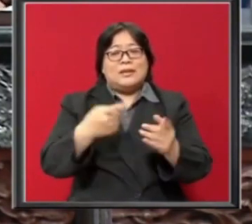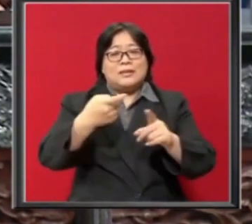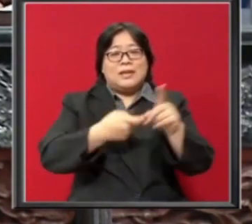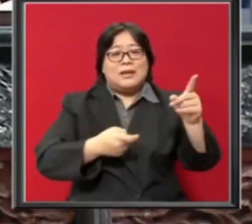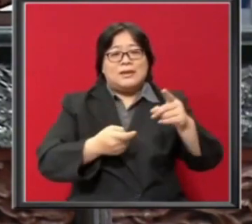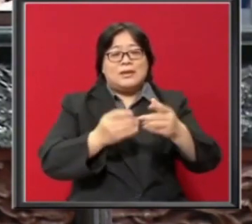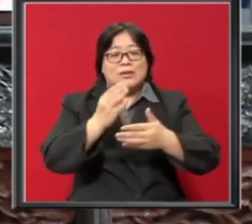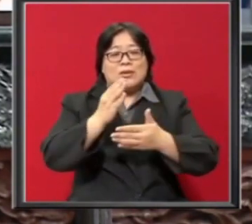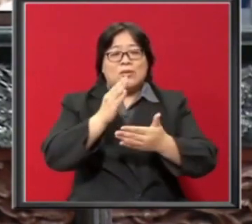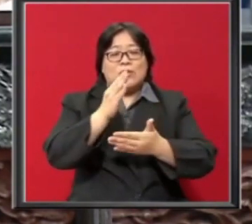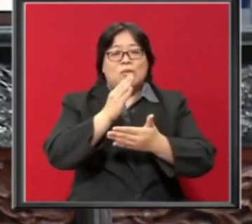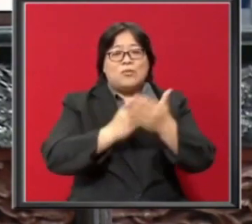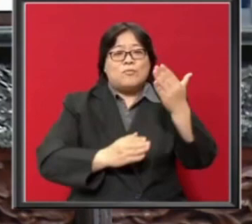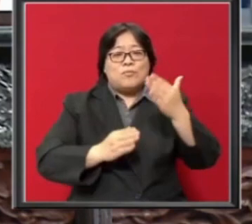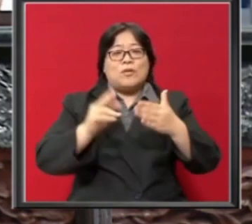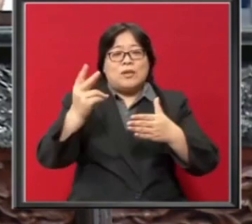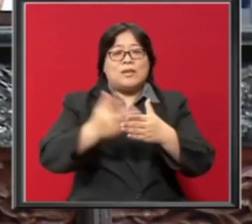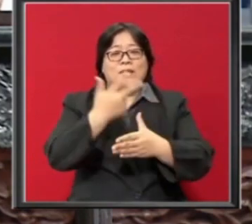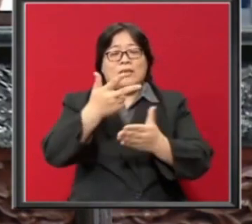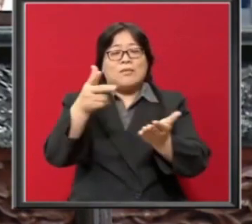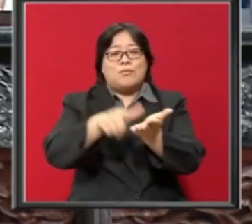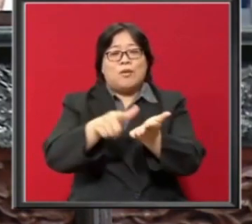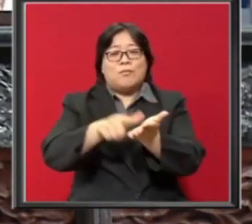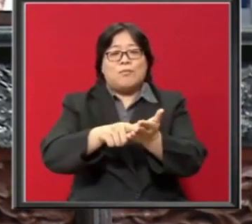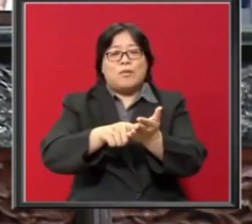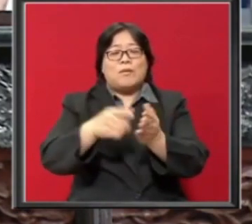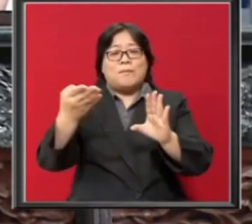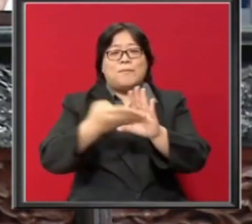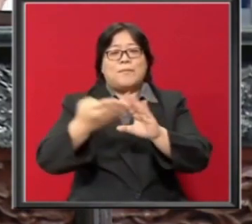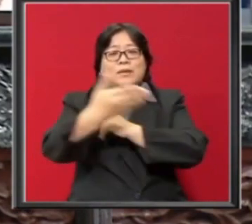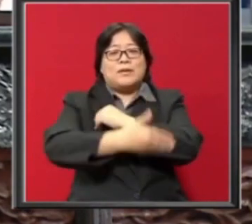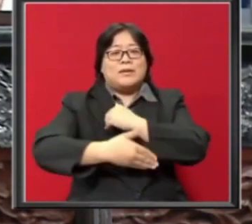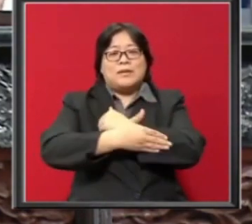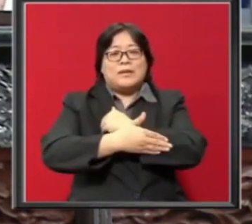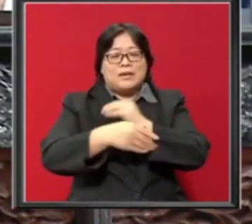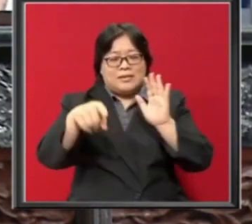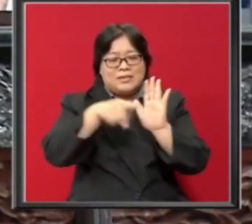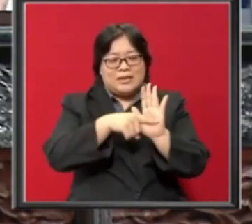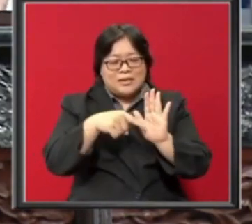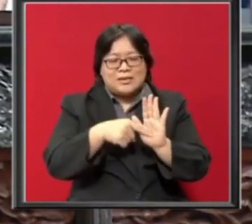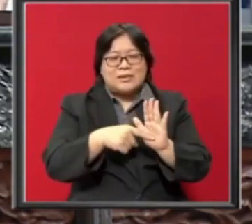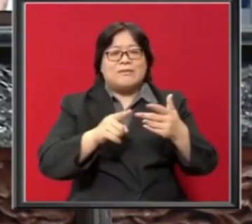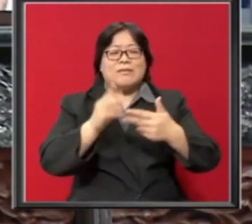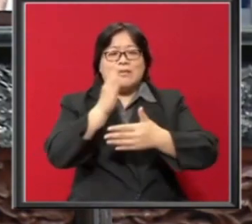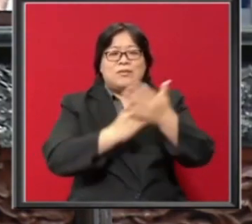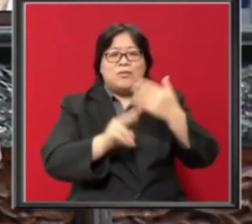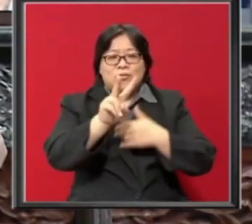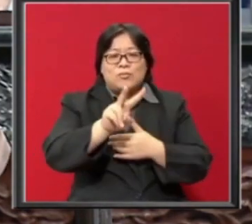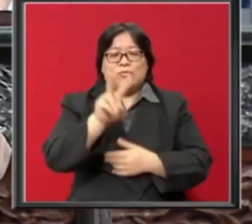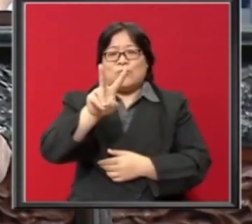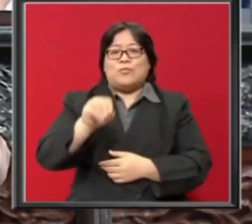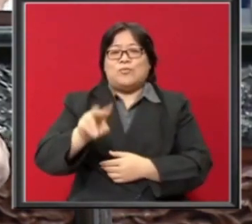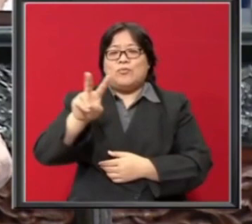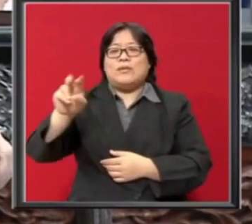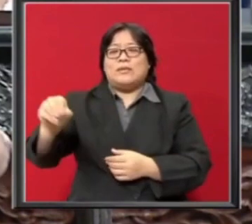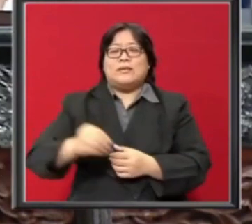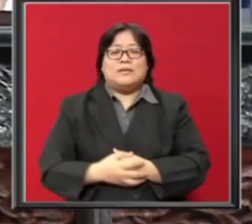what's the bulletin bank negara Malaysia negatif wedges Groove second quarter